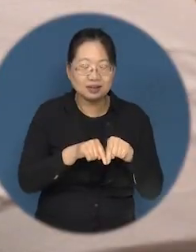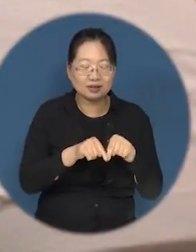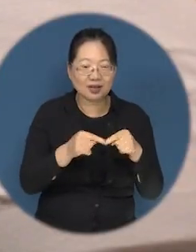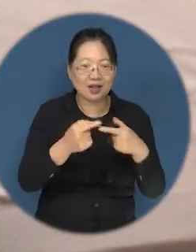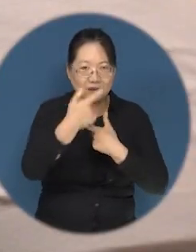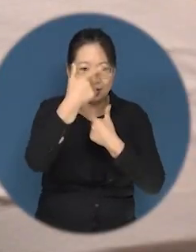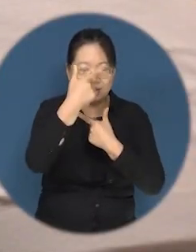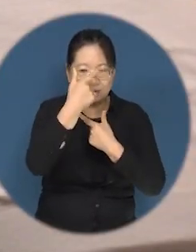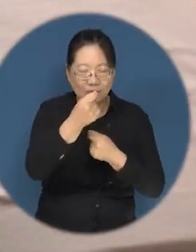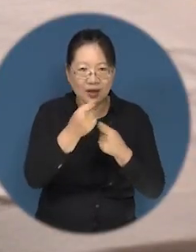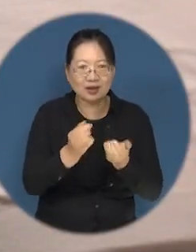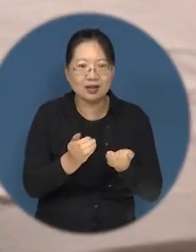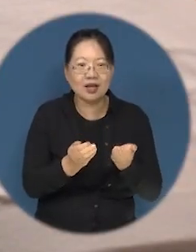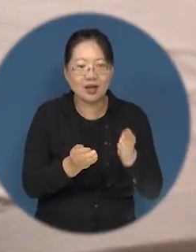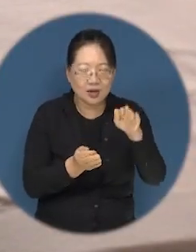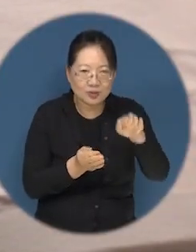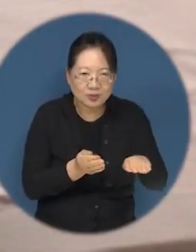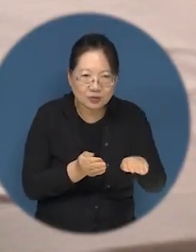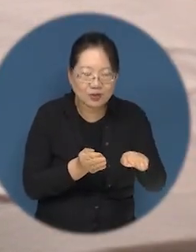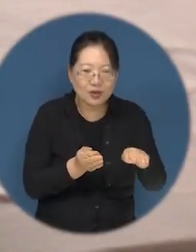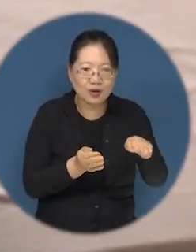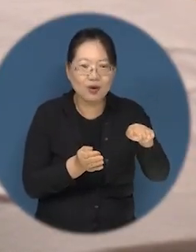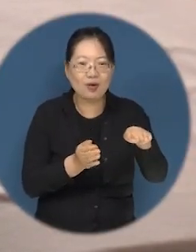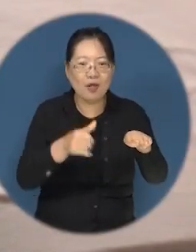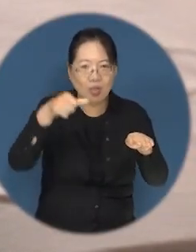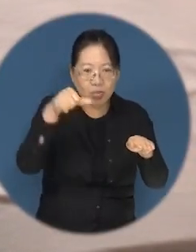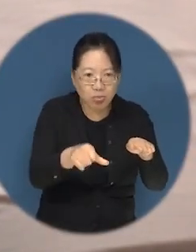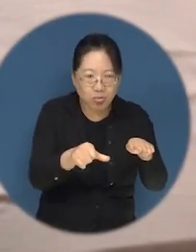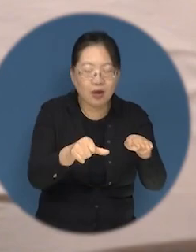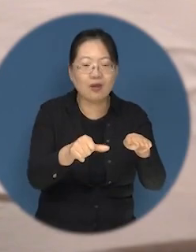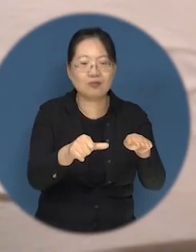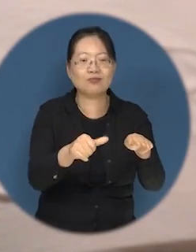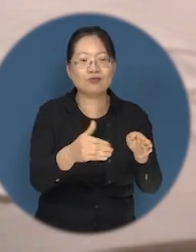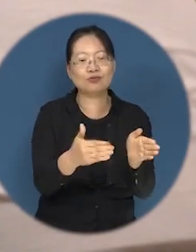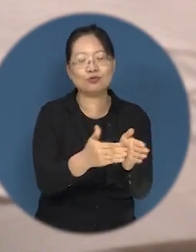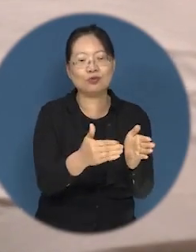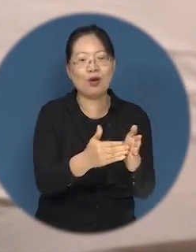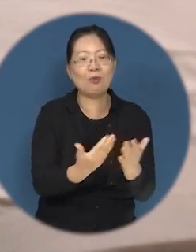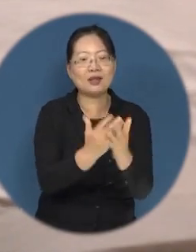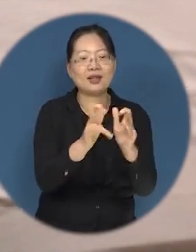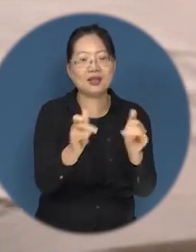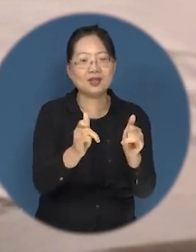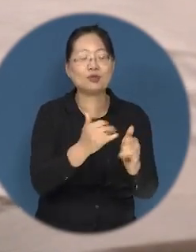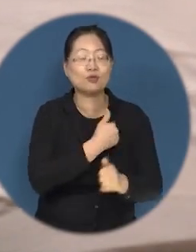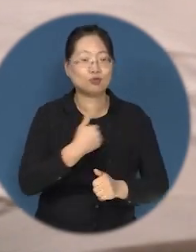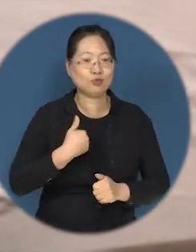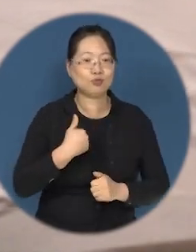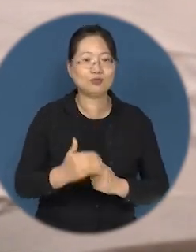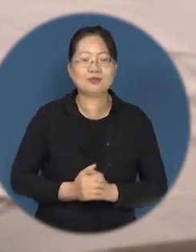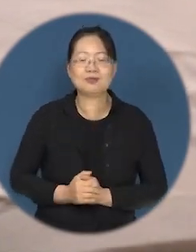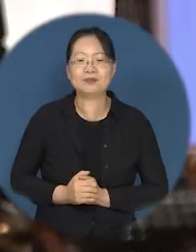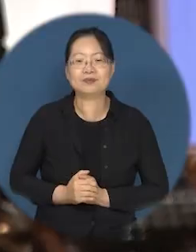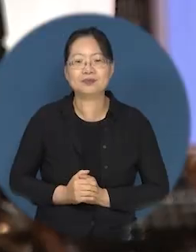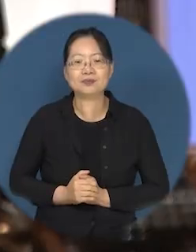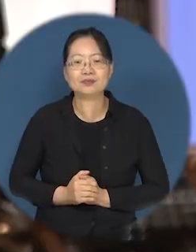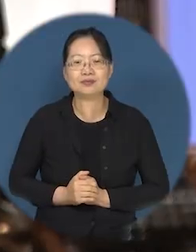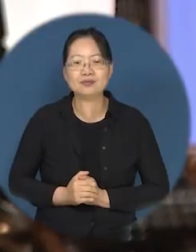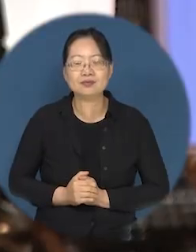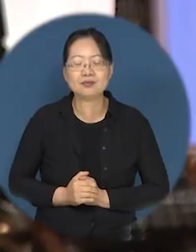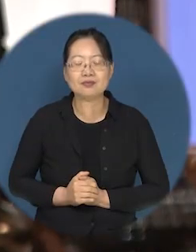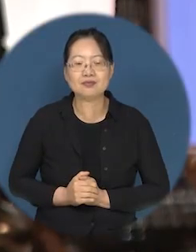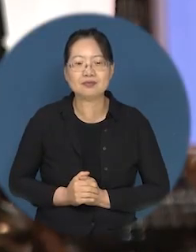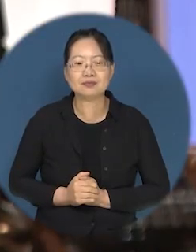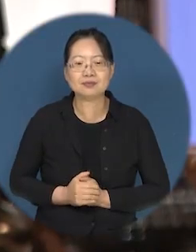놓고 문을 닫고. 그렇죠. 버튼 누르는 거, 이 정도는 발달 장애인도 할 수 있다. 예, 할 수 예, 있습니다. 예, 예. 그래서 그런